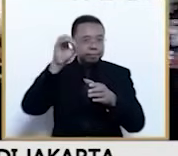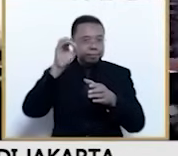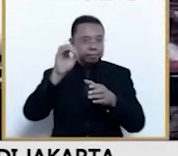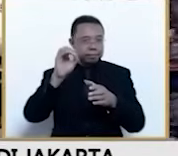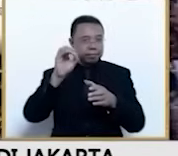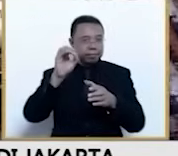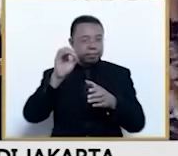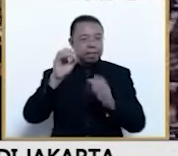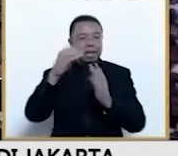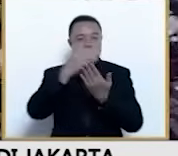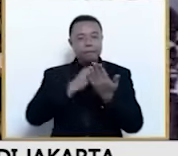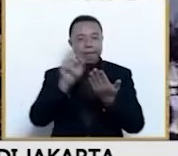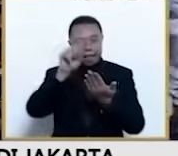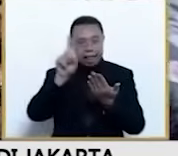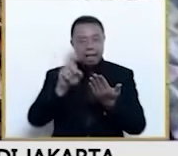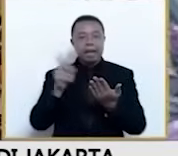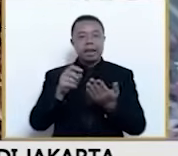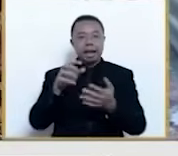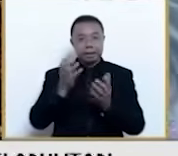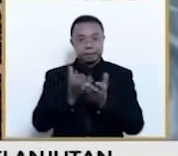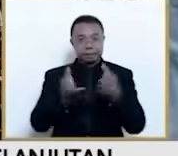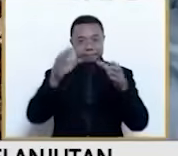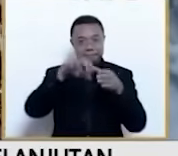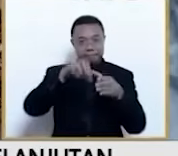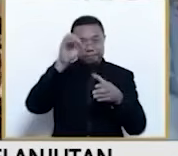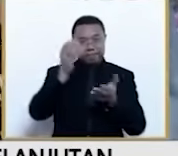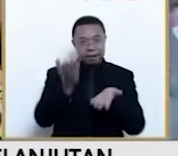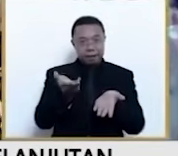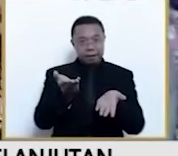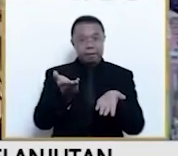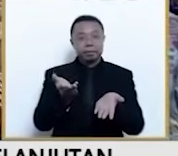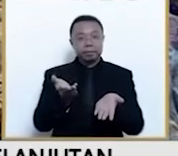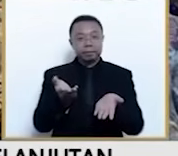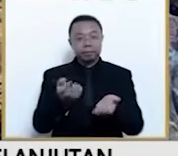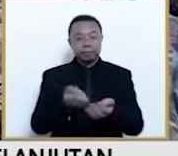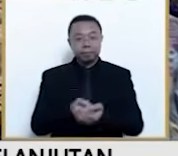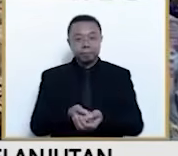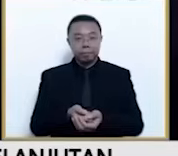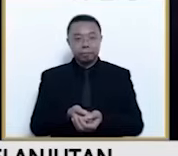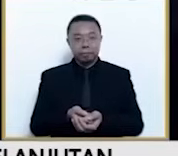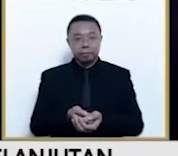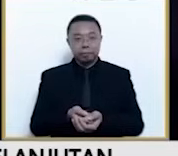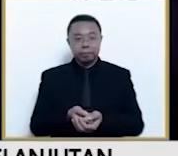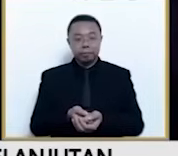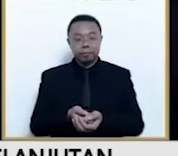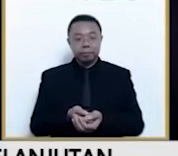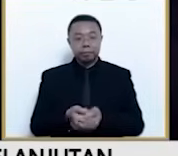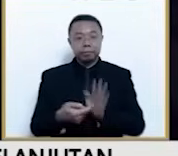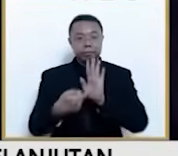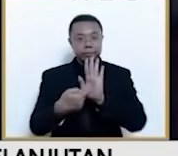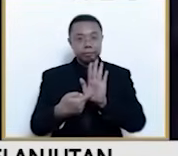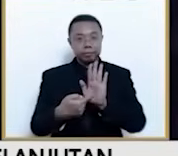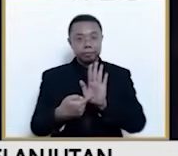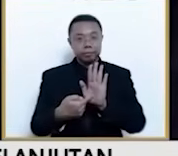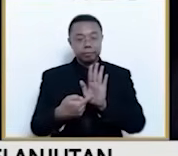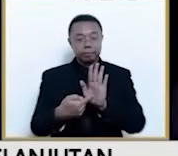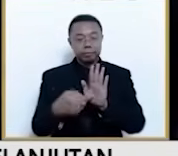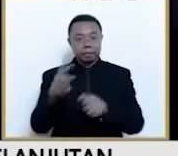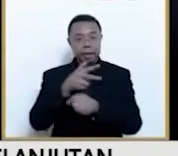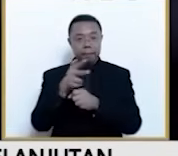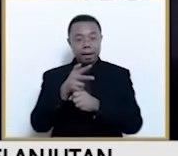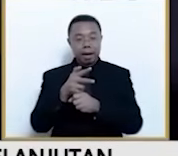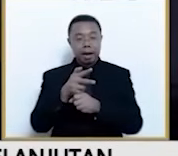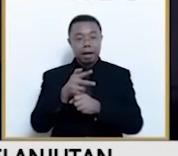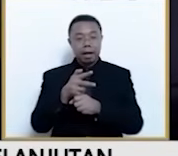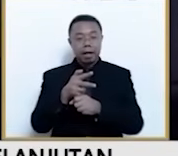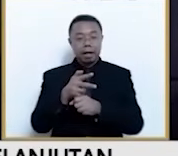undian daftar pertanyaan dari Fishbowl. Ibu, silakan. Kemudian juga diperlihatkan kepada kamera, kepada